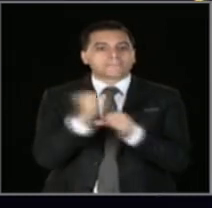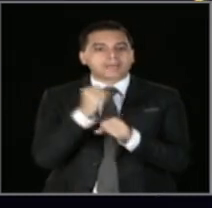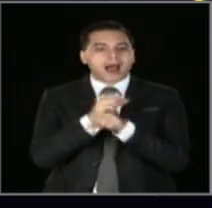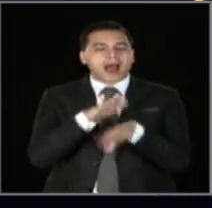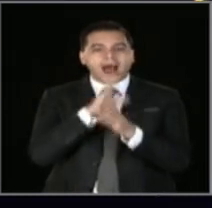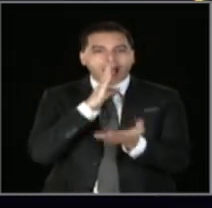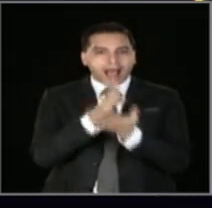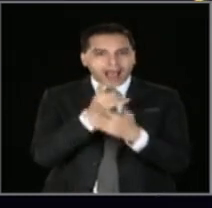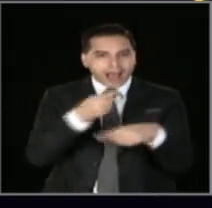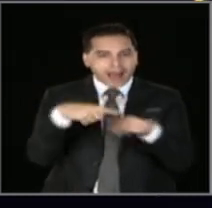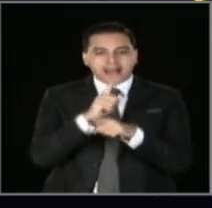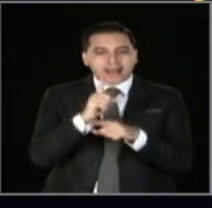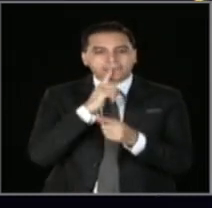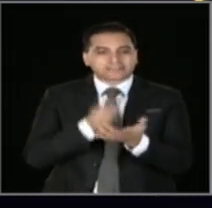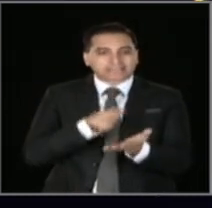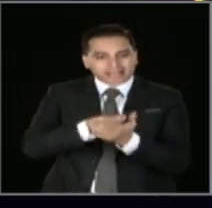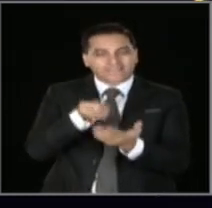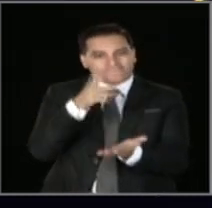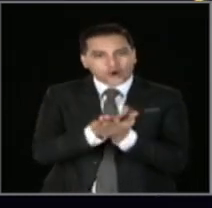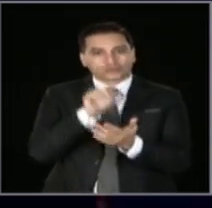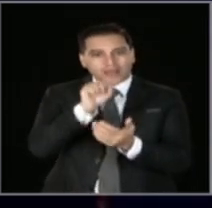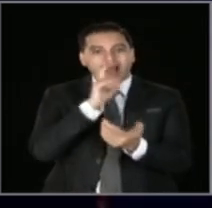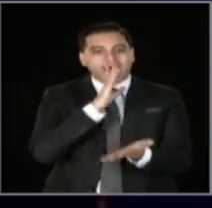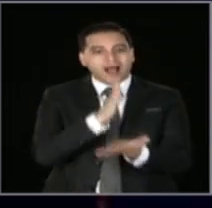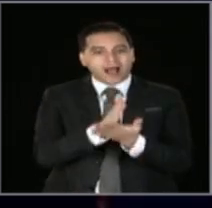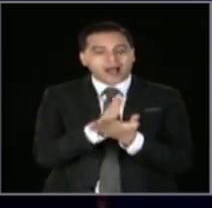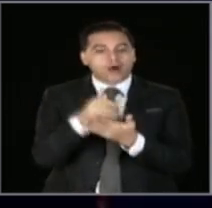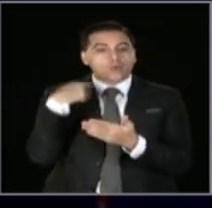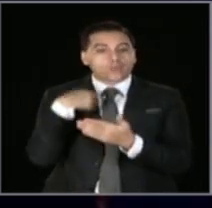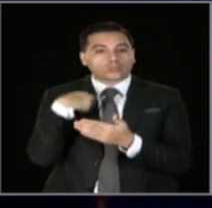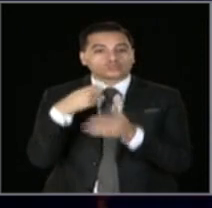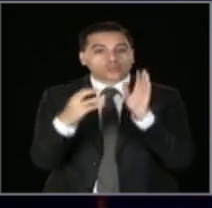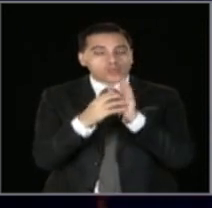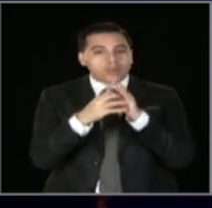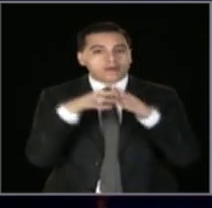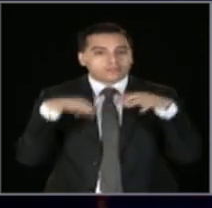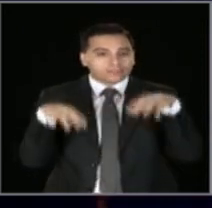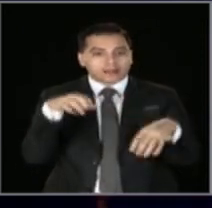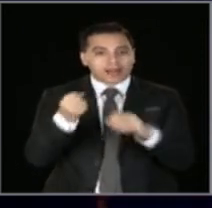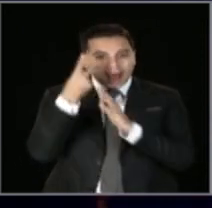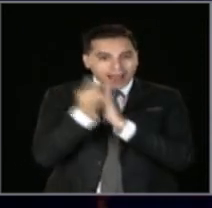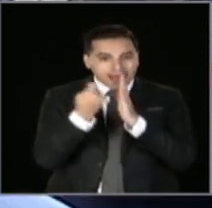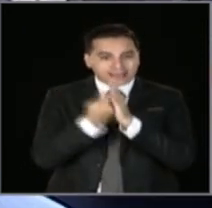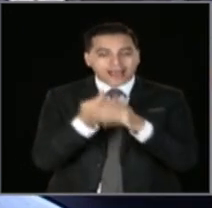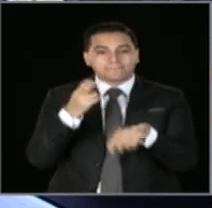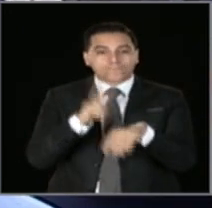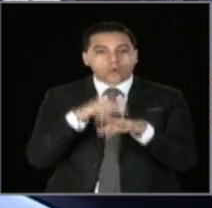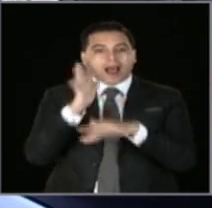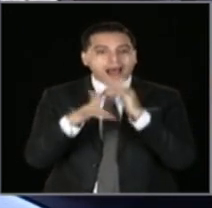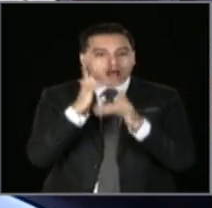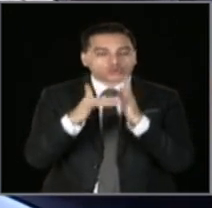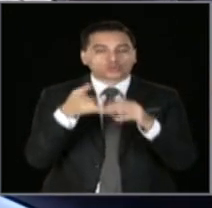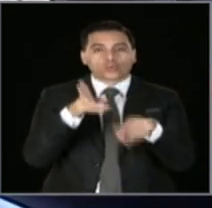الحق بالظبط هو، بس أخد فرصتي. صح. فالكليات الأدبية من أول أداب، ألسن، دار